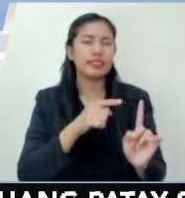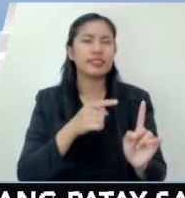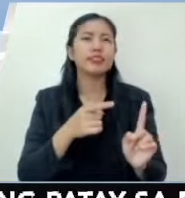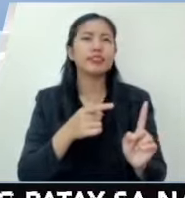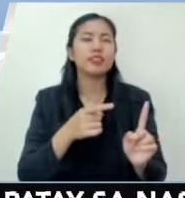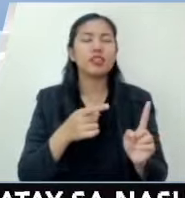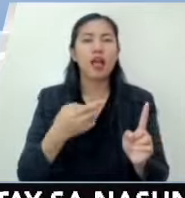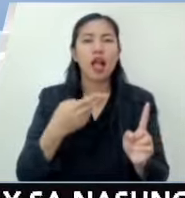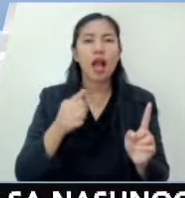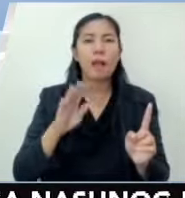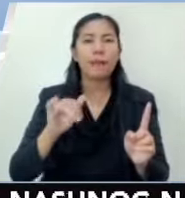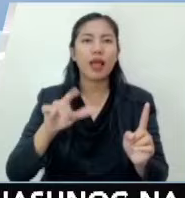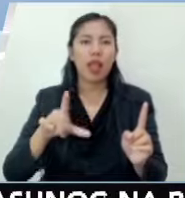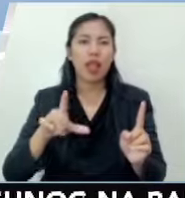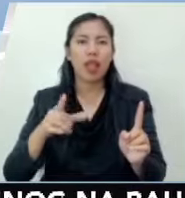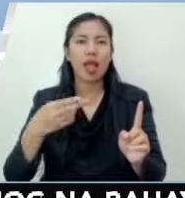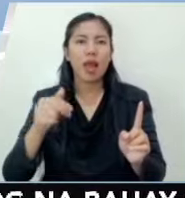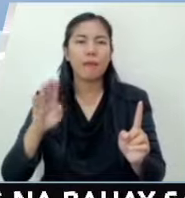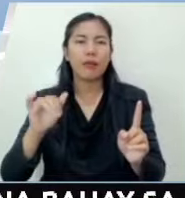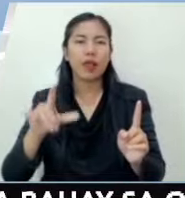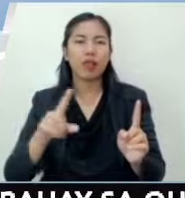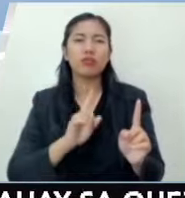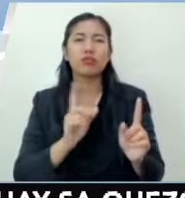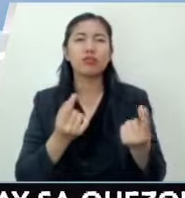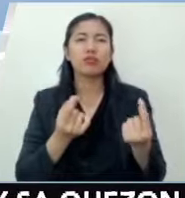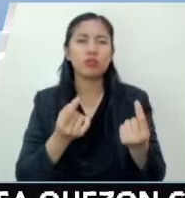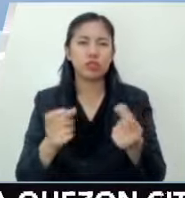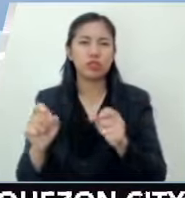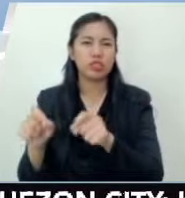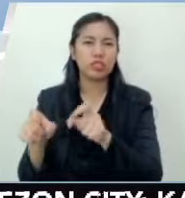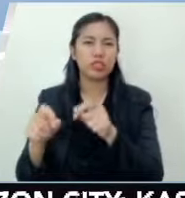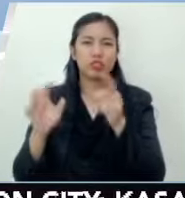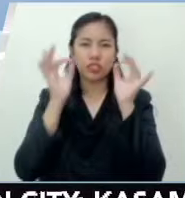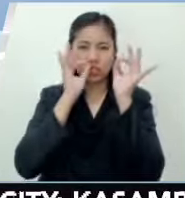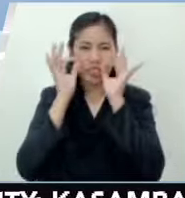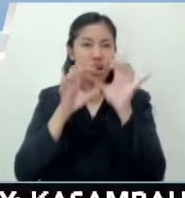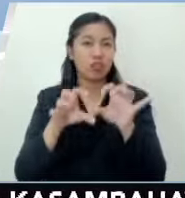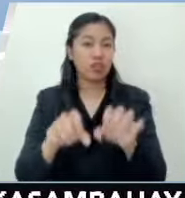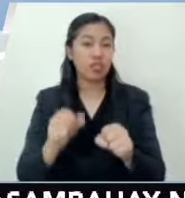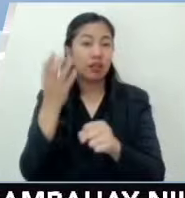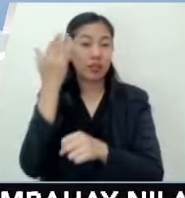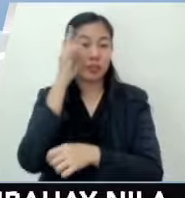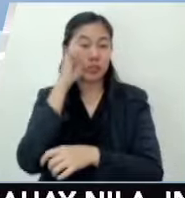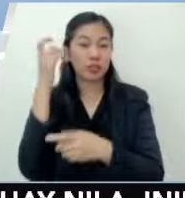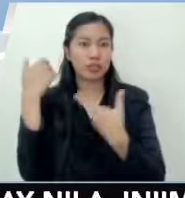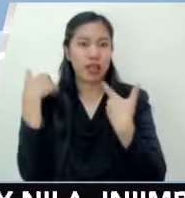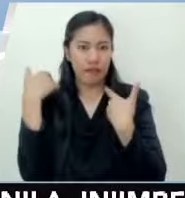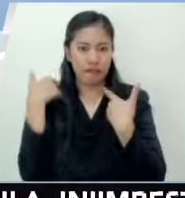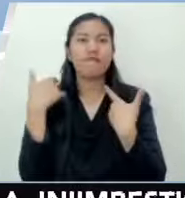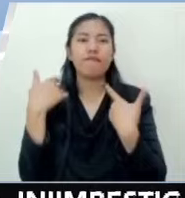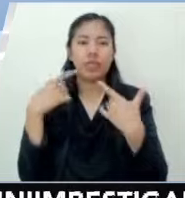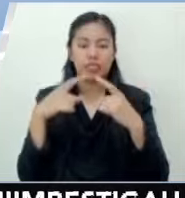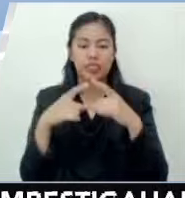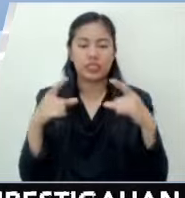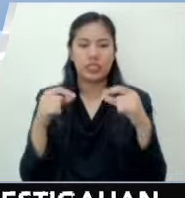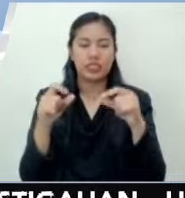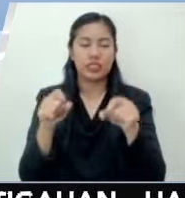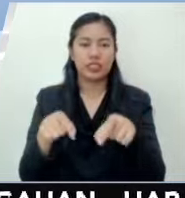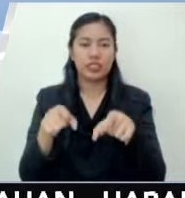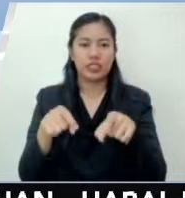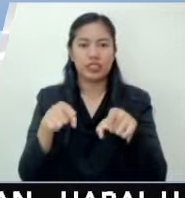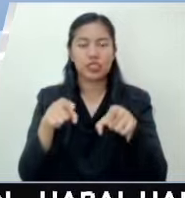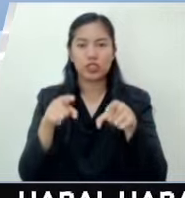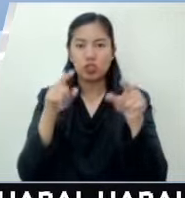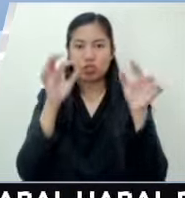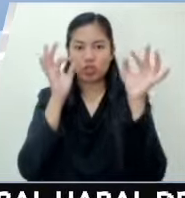Old Balarac, Quezon City. Inaresto ang suspect matapos mabilhan ng operatiba ng droga. Ayon sa pulisya, mga kapitbahay ang